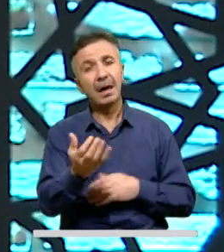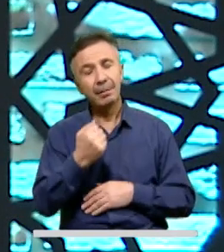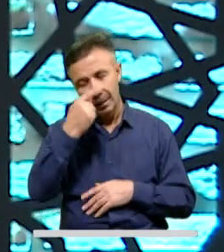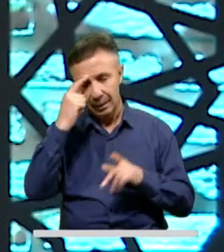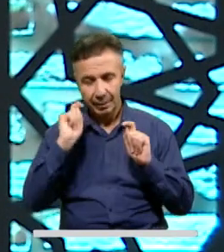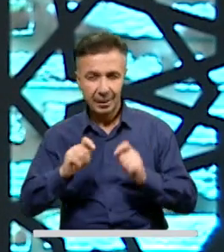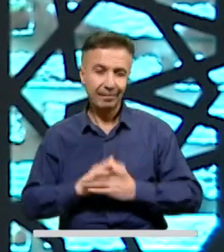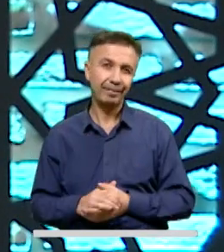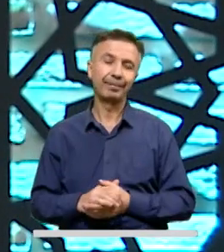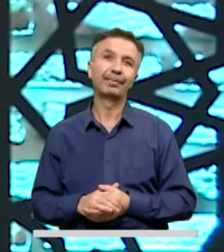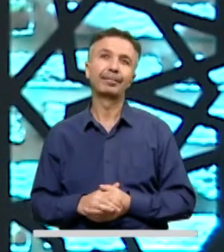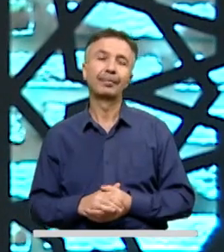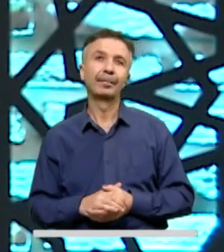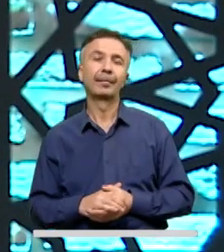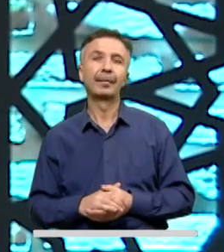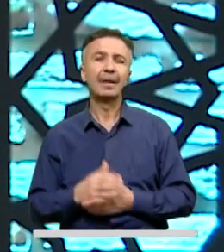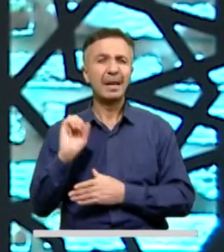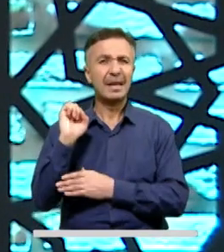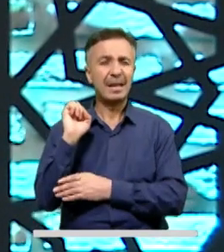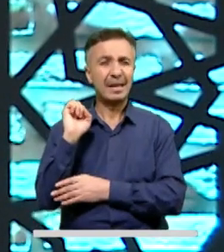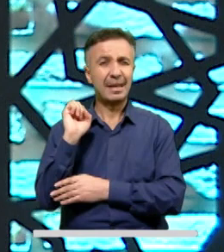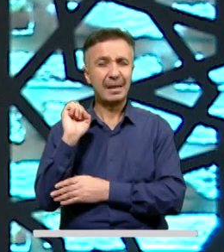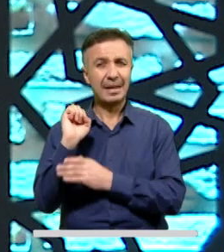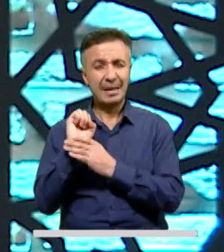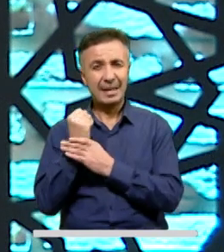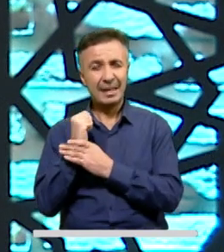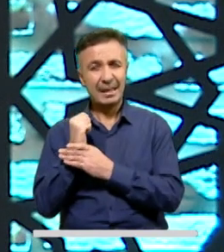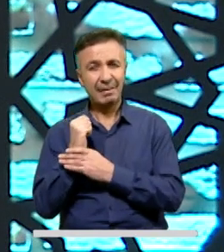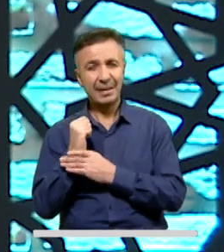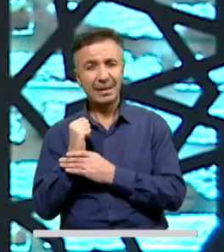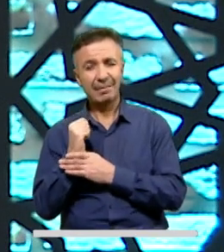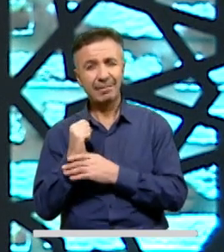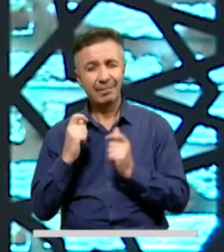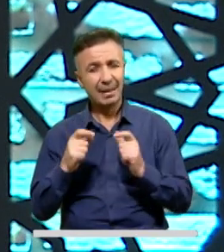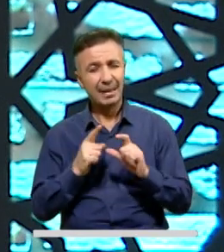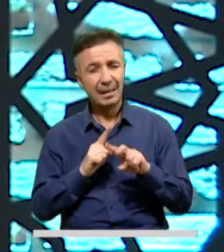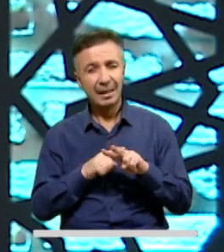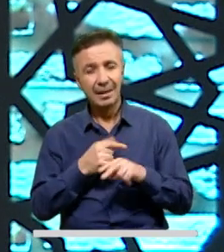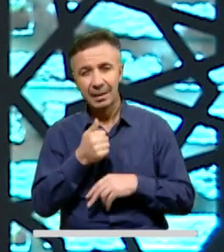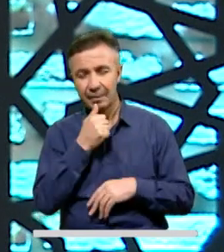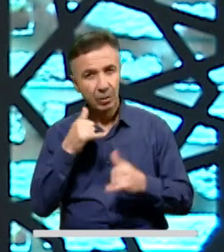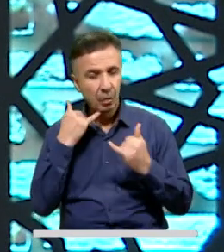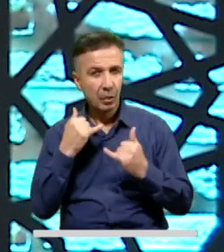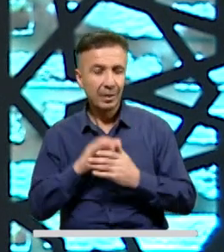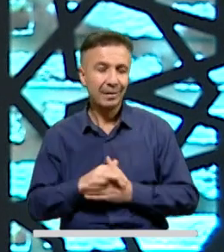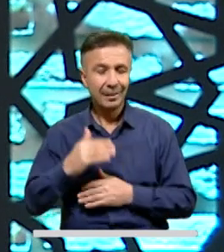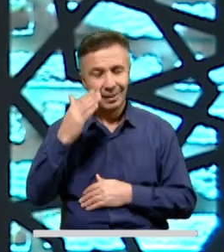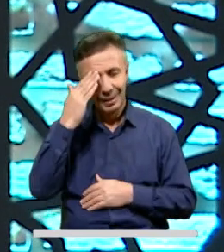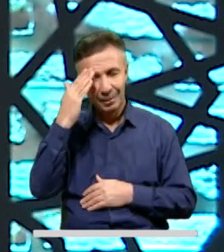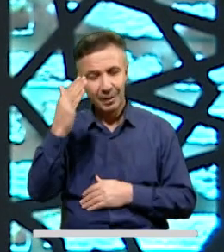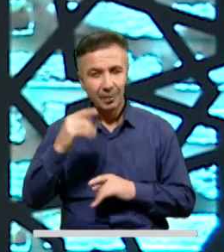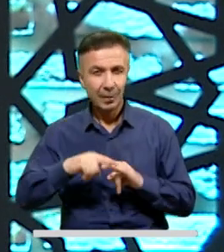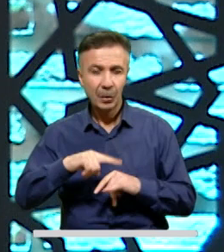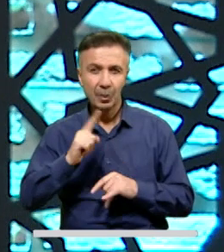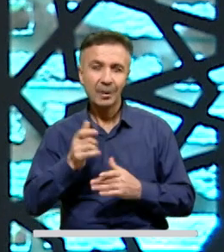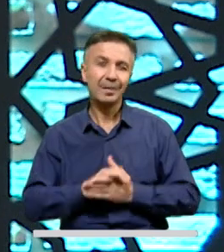nasip ve müyesser kılsın. Sivas'tan bir telefonumuz var. Yalçın Bey, hoş geldiniz efendim. Hoş bulduk hocam. Selamun aleyküm. Ve aleyküm